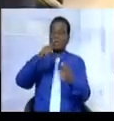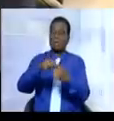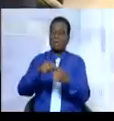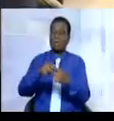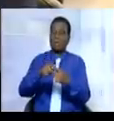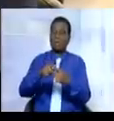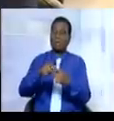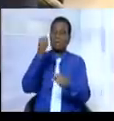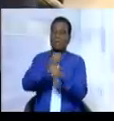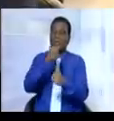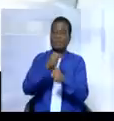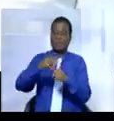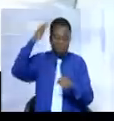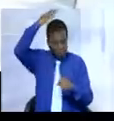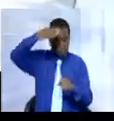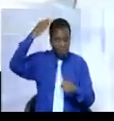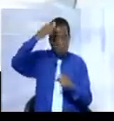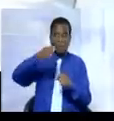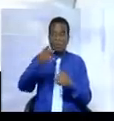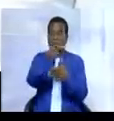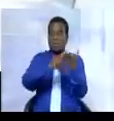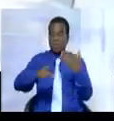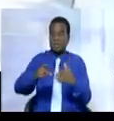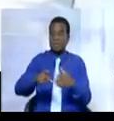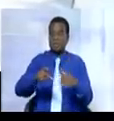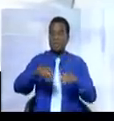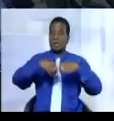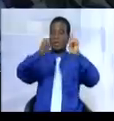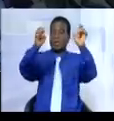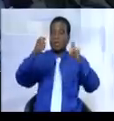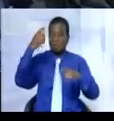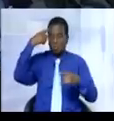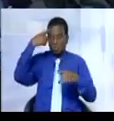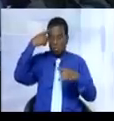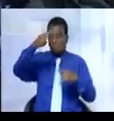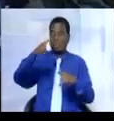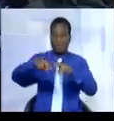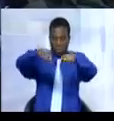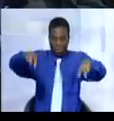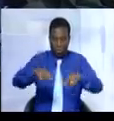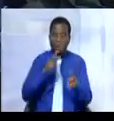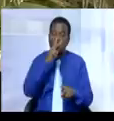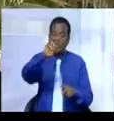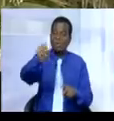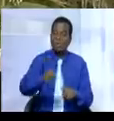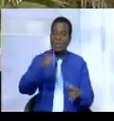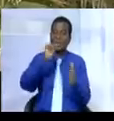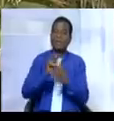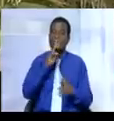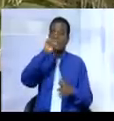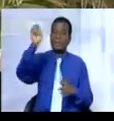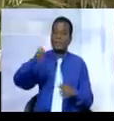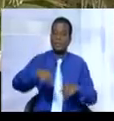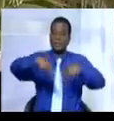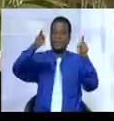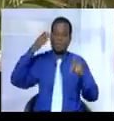s'emploie Charles Konan Bani. Une phase pilote est donc lancée pour l'opération Recherche de vérité. Cette vérité nous permettra